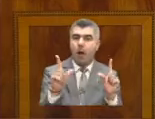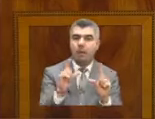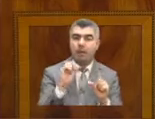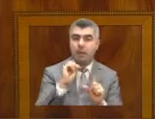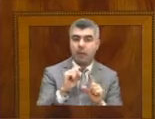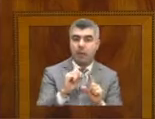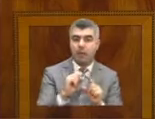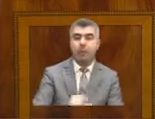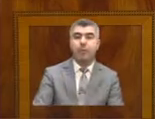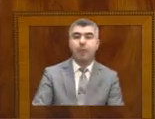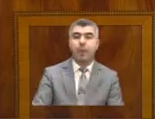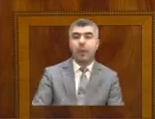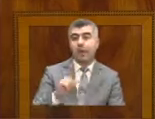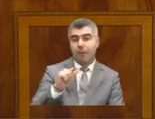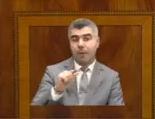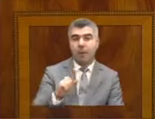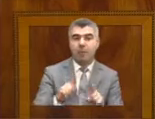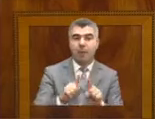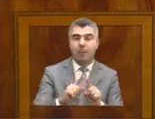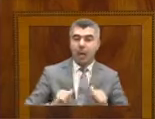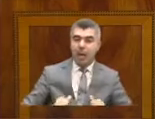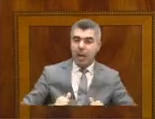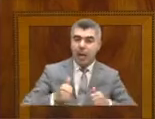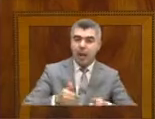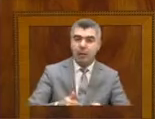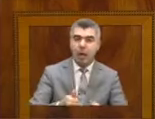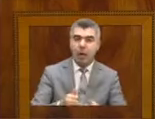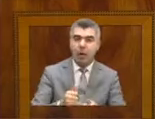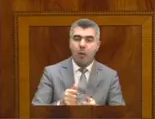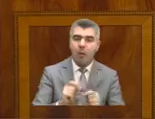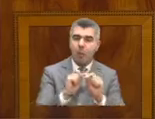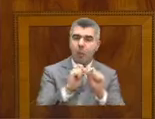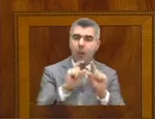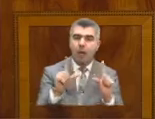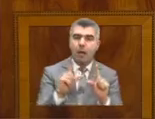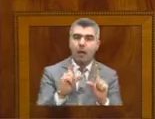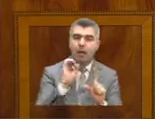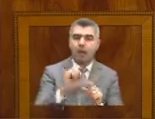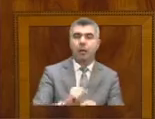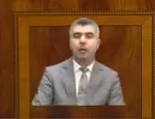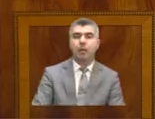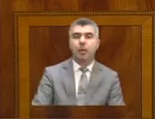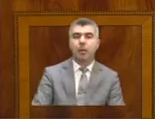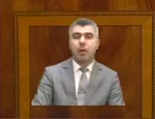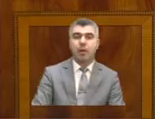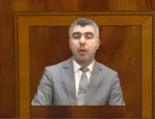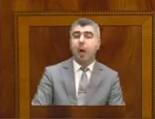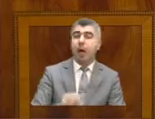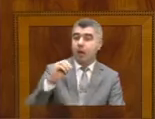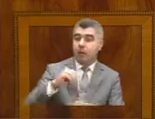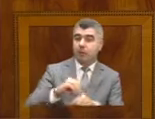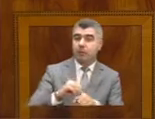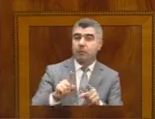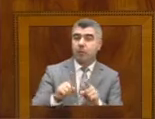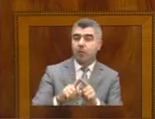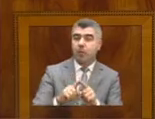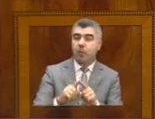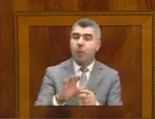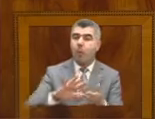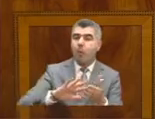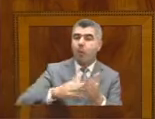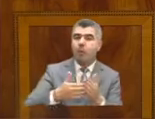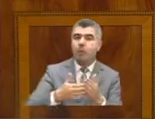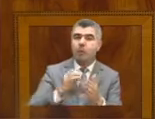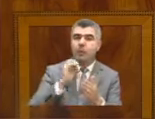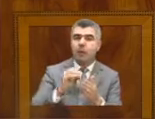متفرد يزاوج بين الإرادية والواقعية، ويستمد قوته من القدرة على استلهام مناعة